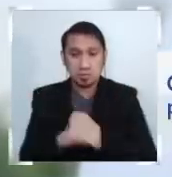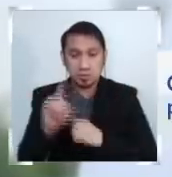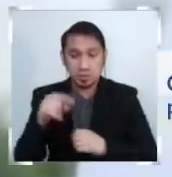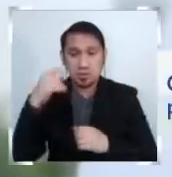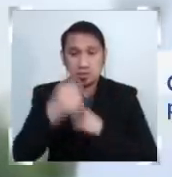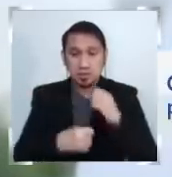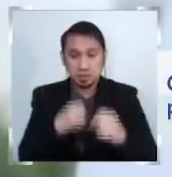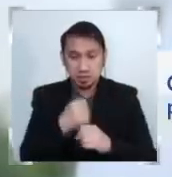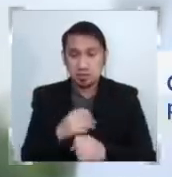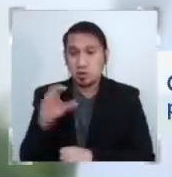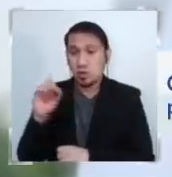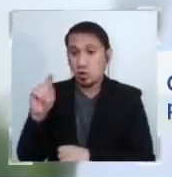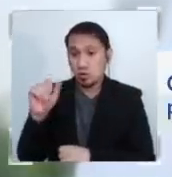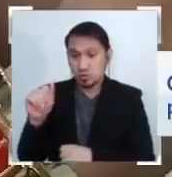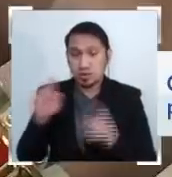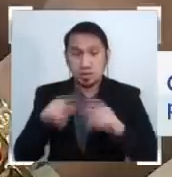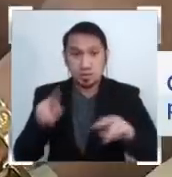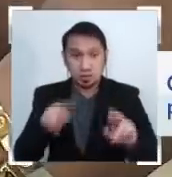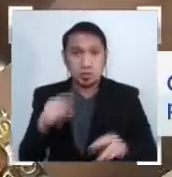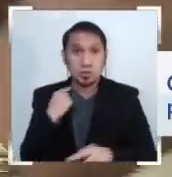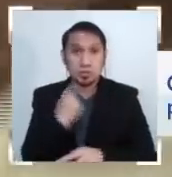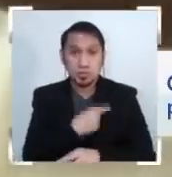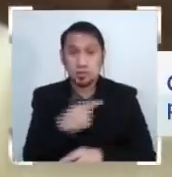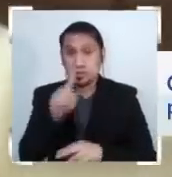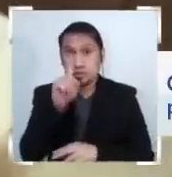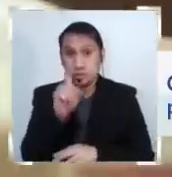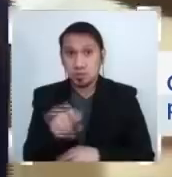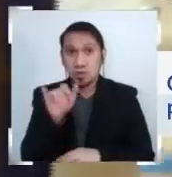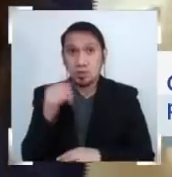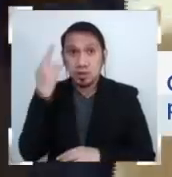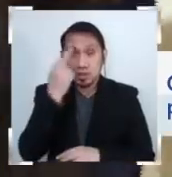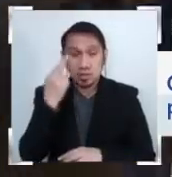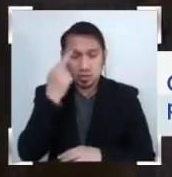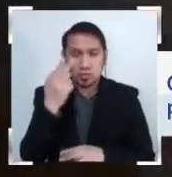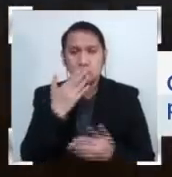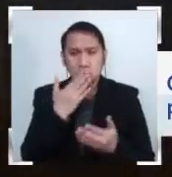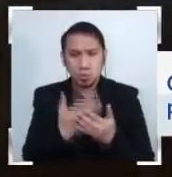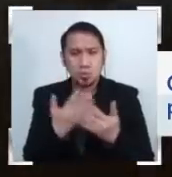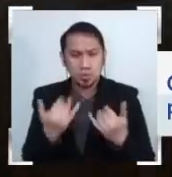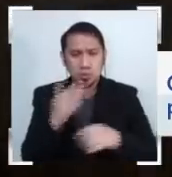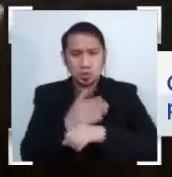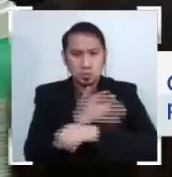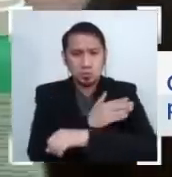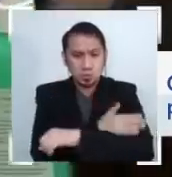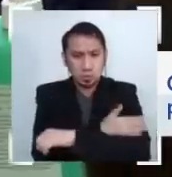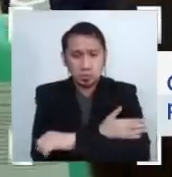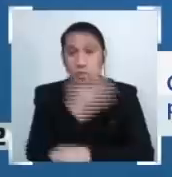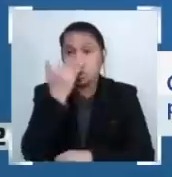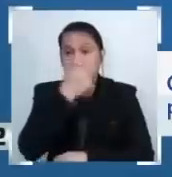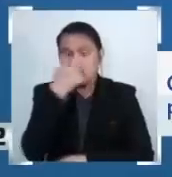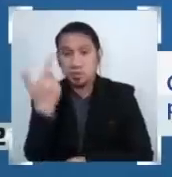Fellow na si Father Nicanor Austriacon tatanungin, isang dahilan kung bakit gumaganda ang COVID situation ng Pilipinas ay ang vaccination rate